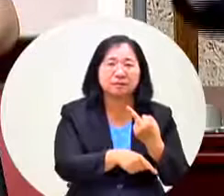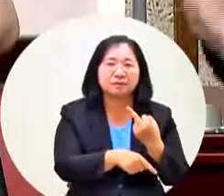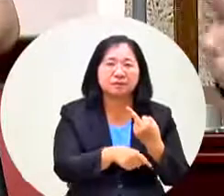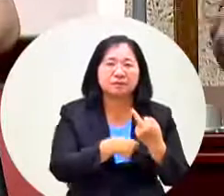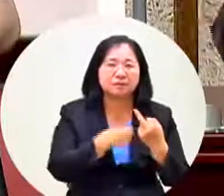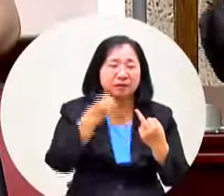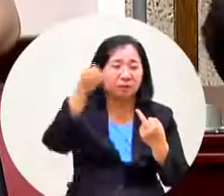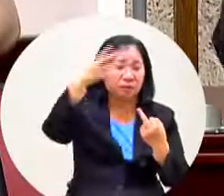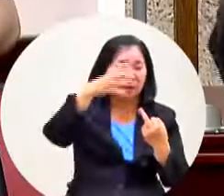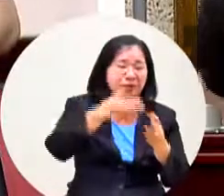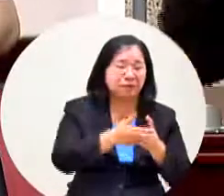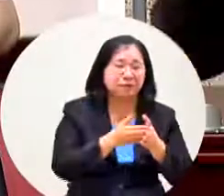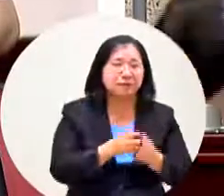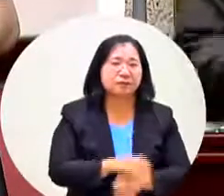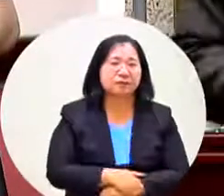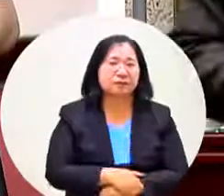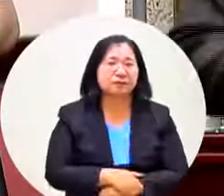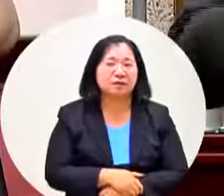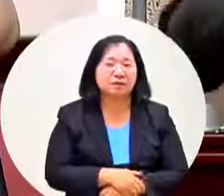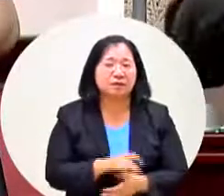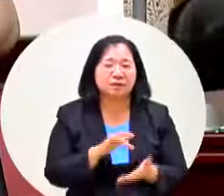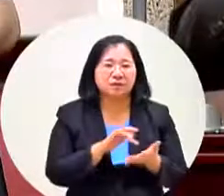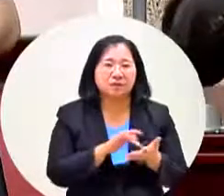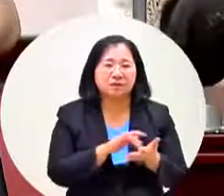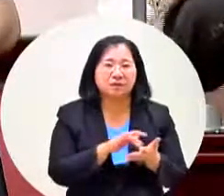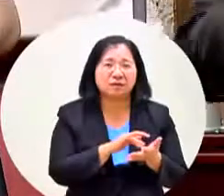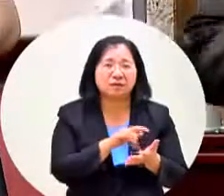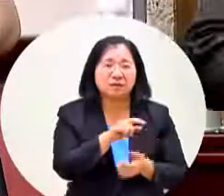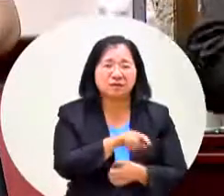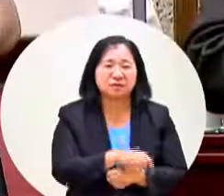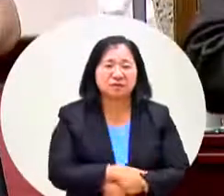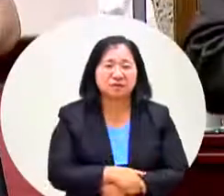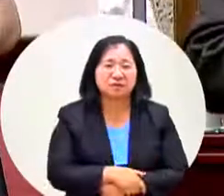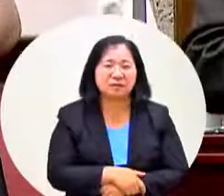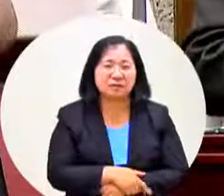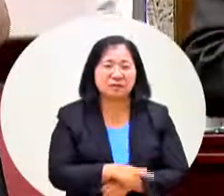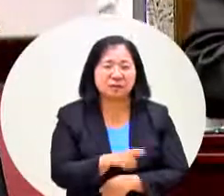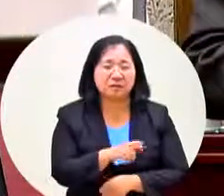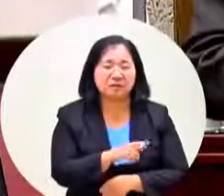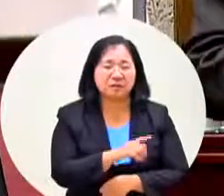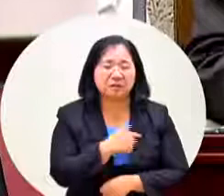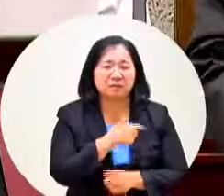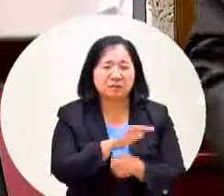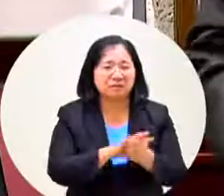超过20%，第二就是讲伊袂使种其他的物件行伊烧人，